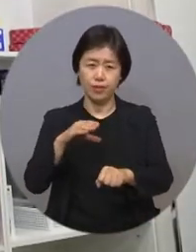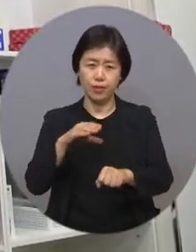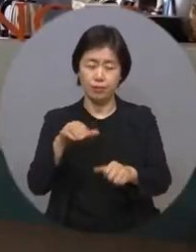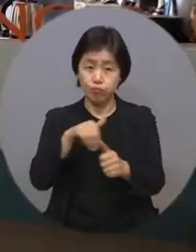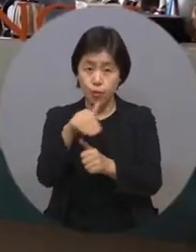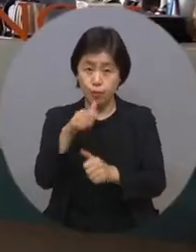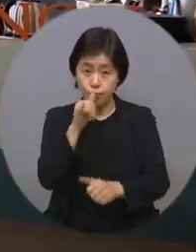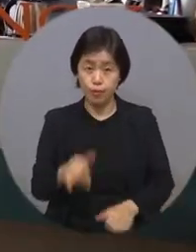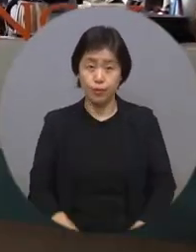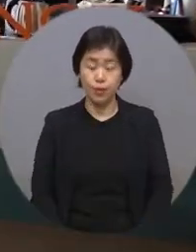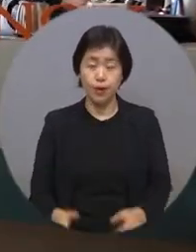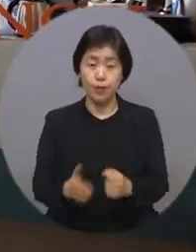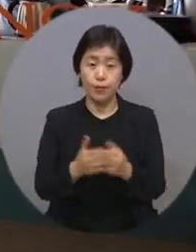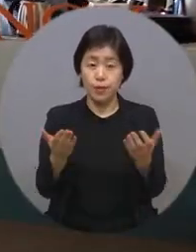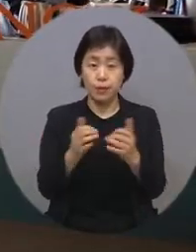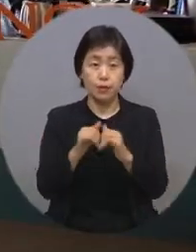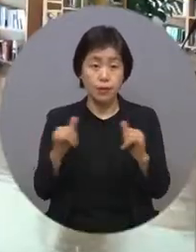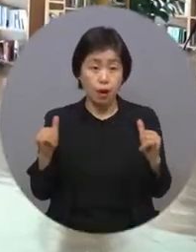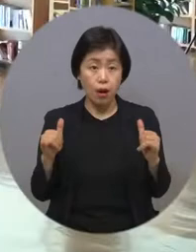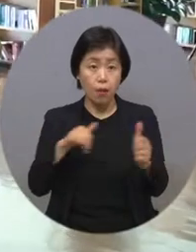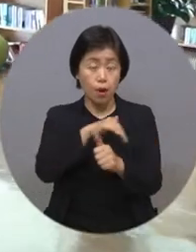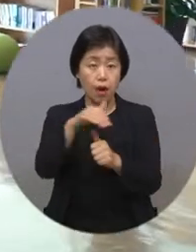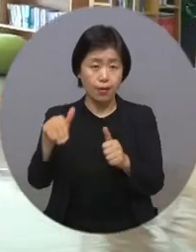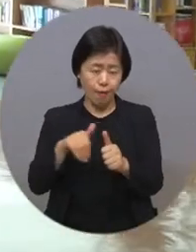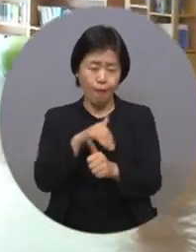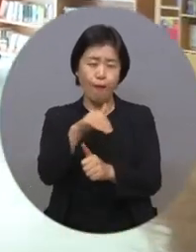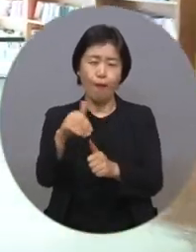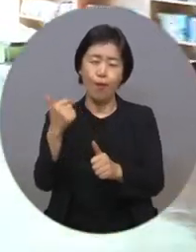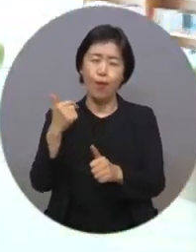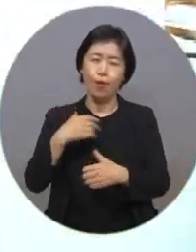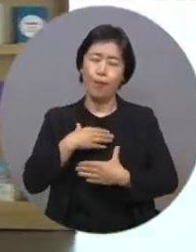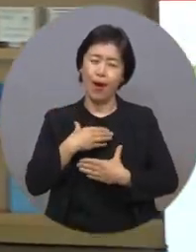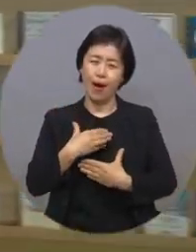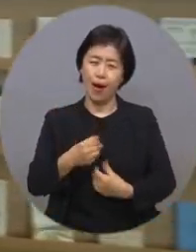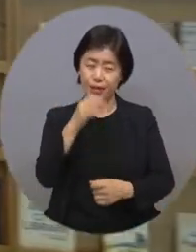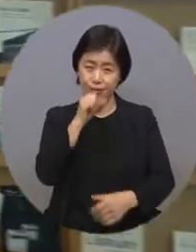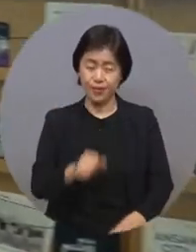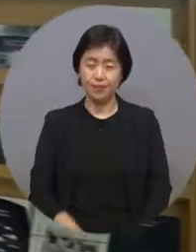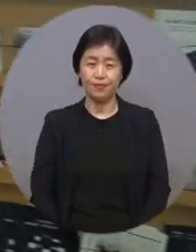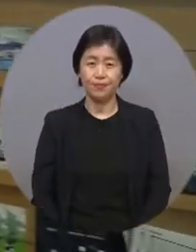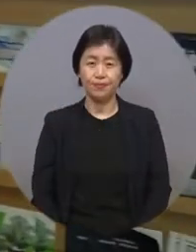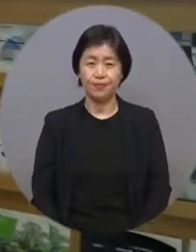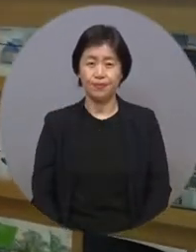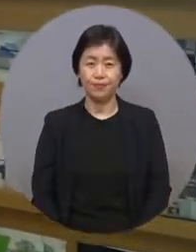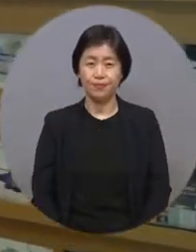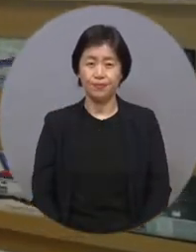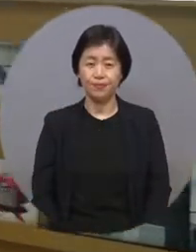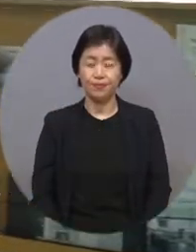잡아 직원들의 근무 환경을 쾌적하게 만들어주고 있었습니다.